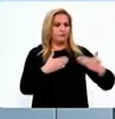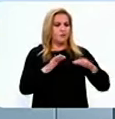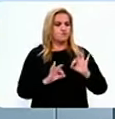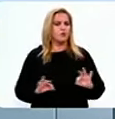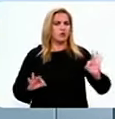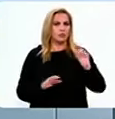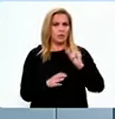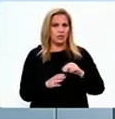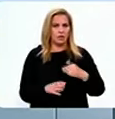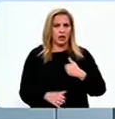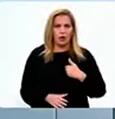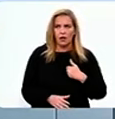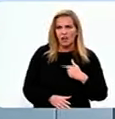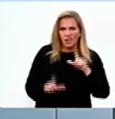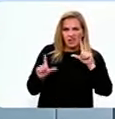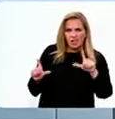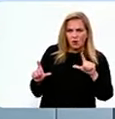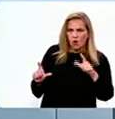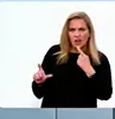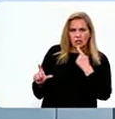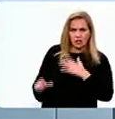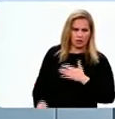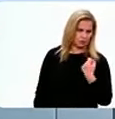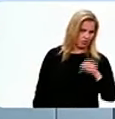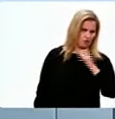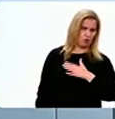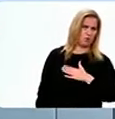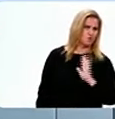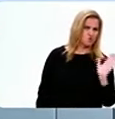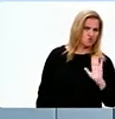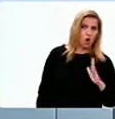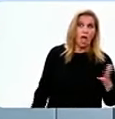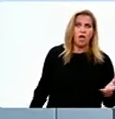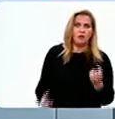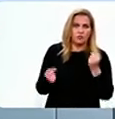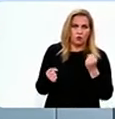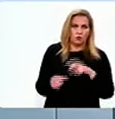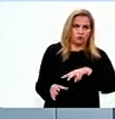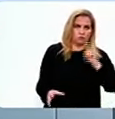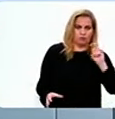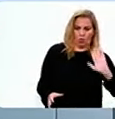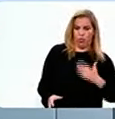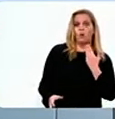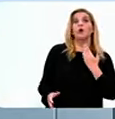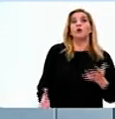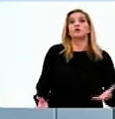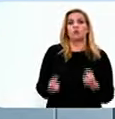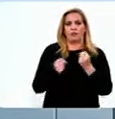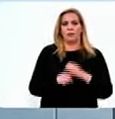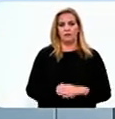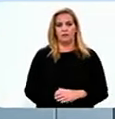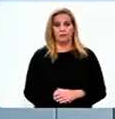τόσες αντιρρήσεις με την εικόνα που πούλησε ο κύριος Κασελάκης και με το περιεχόμενο της ρητορικής του. Όσο ήσουν υποψήφιος, δεν το εξέφρασες